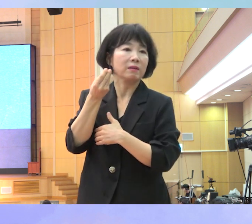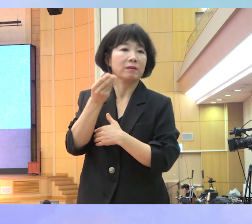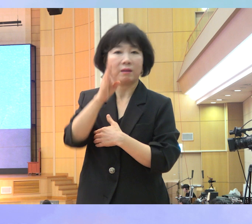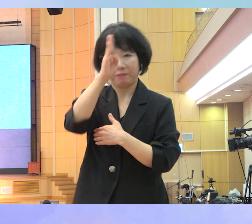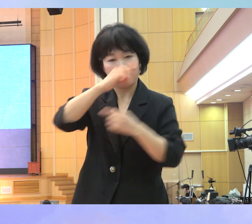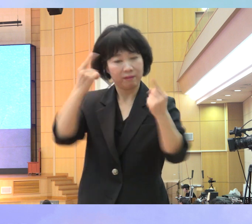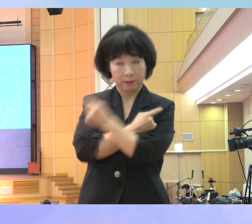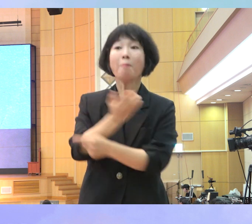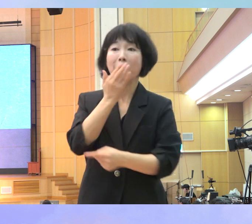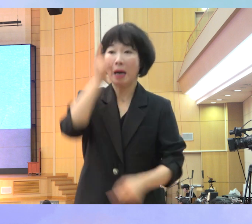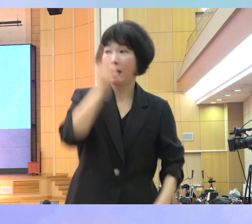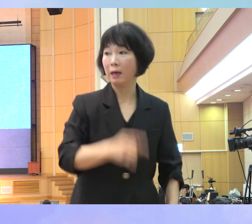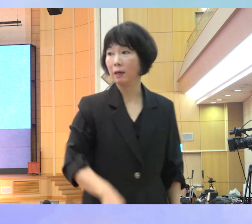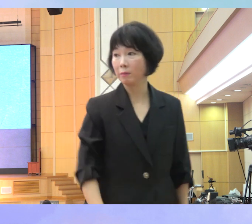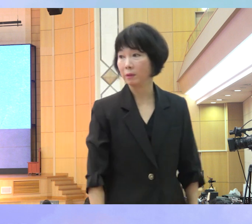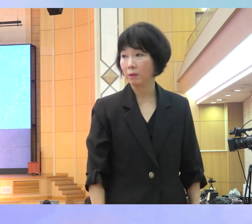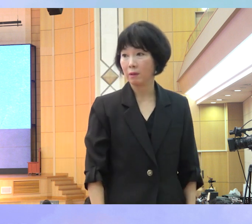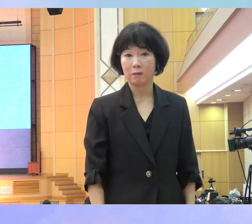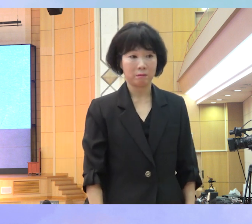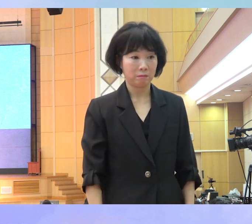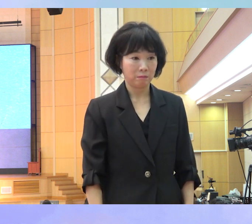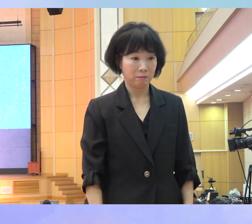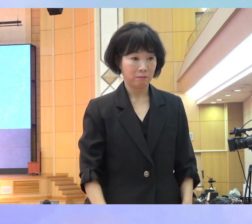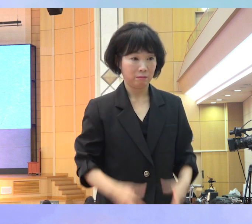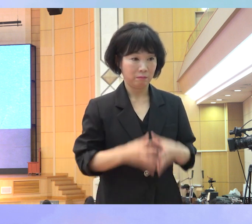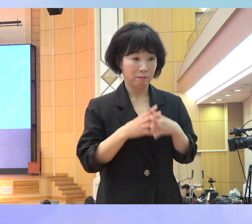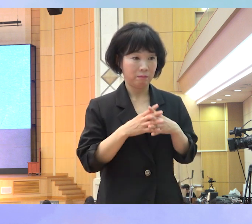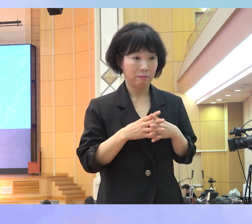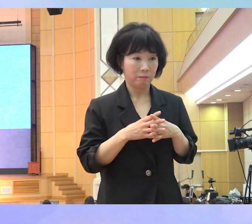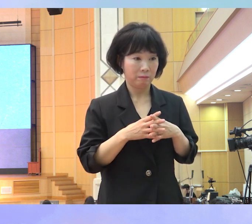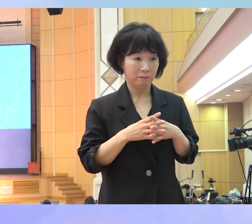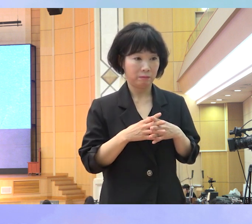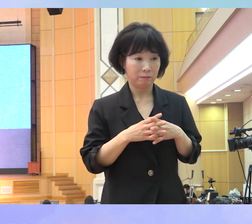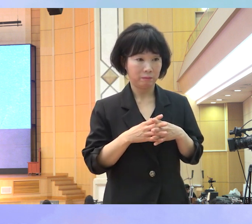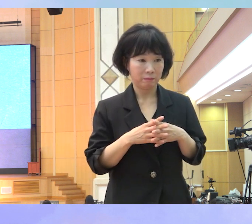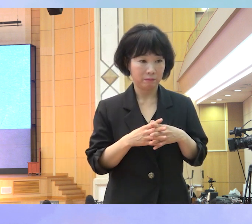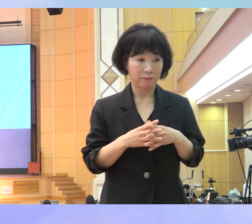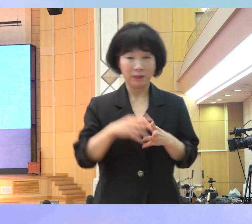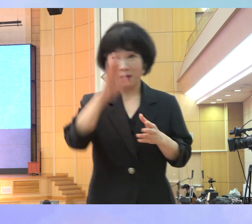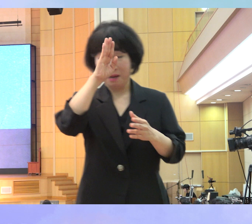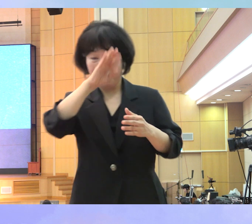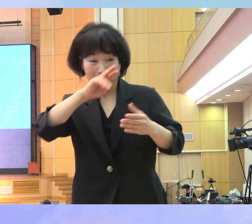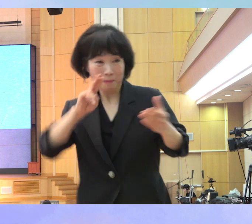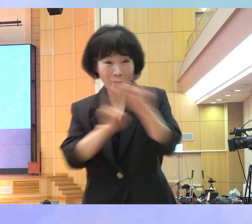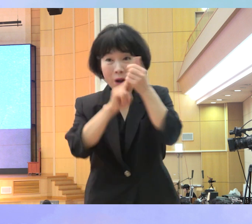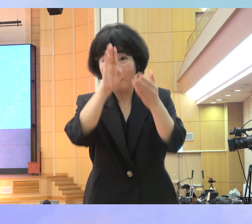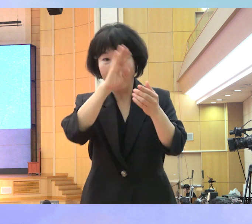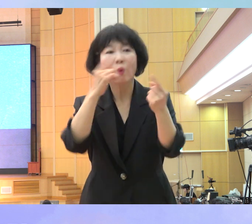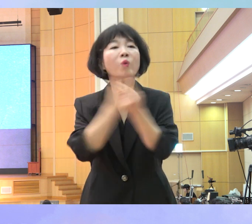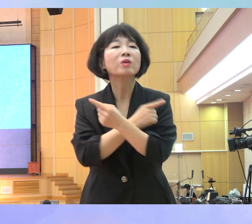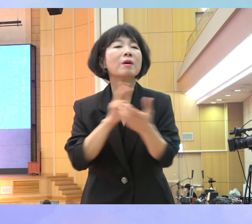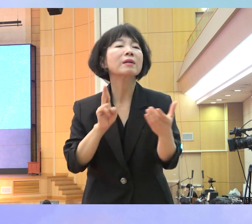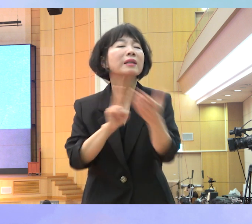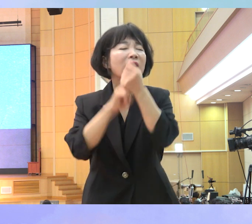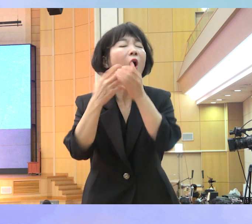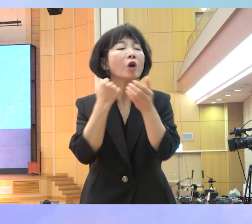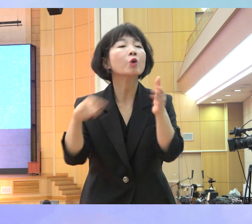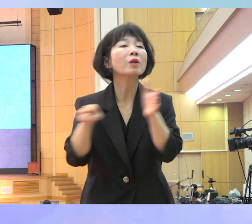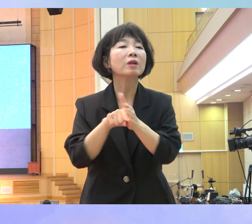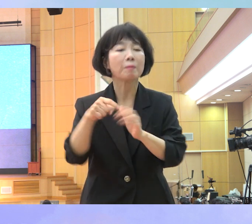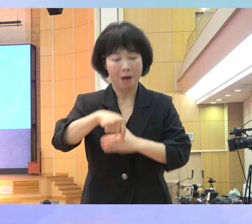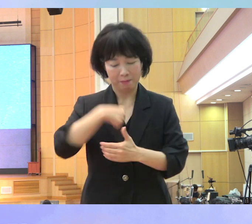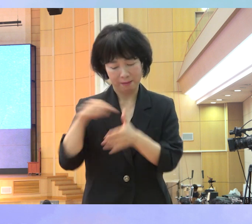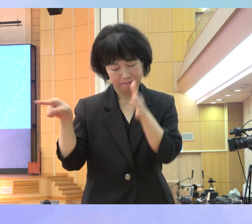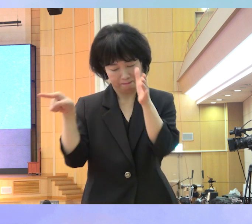할렐루야. 근데 거기는 반드시 뭐가 따라야 돼요? 믿음이라는 게 따라가야 된다는 거죠. 믿음이 따라갔을 때,